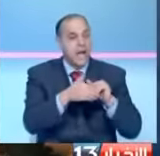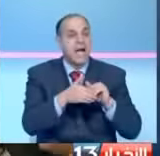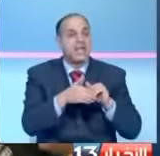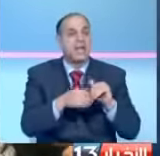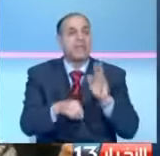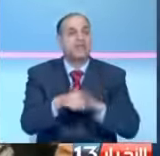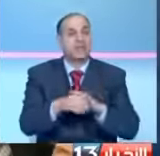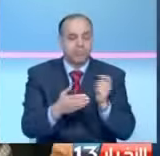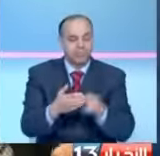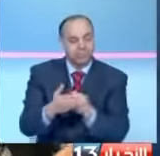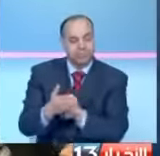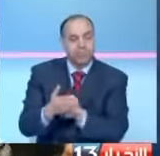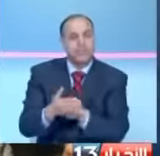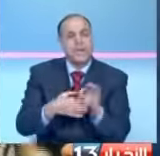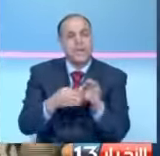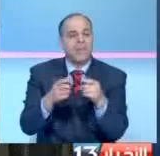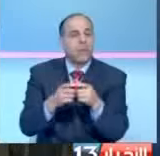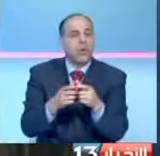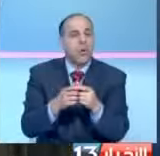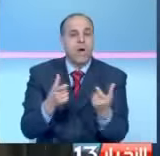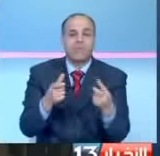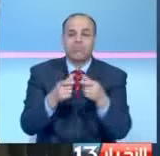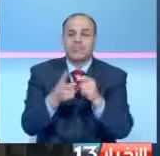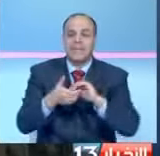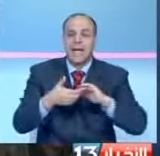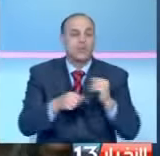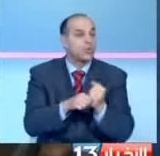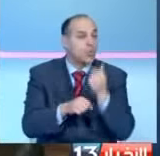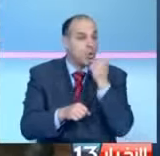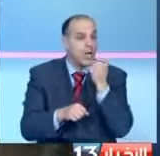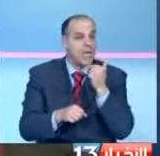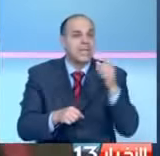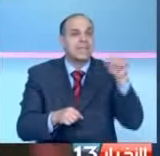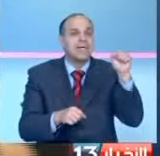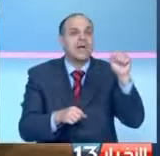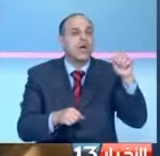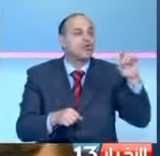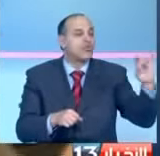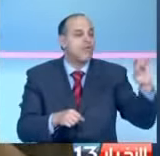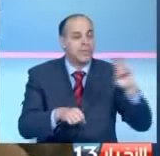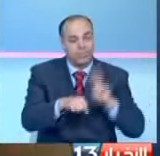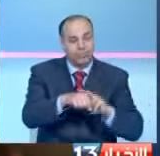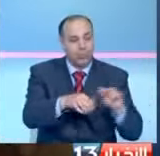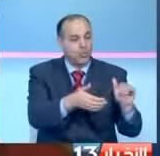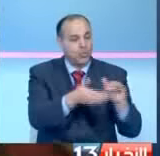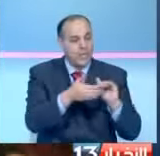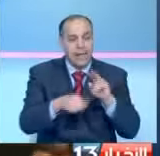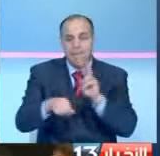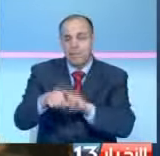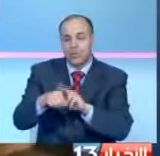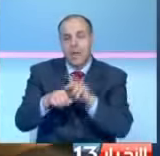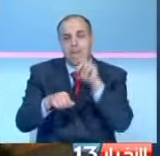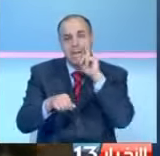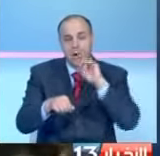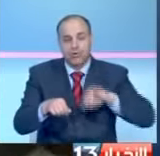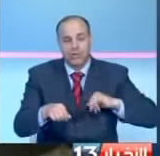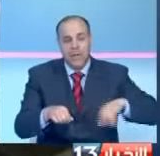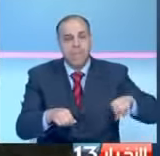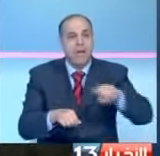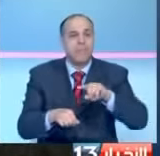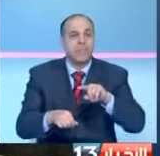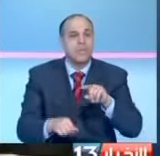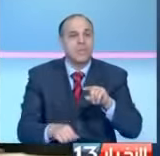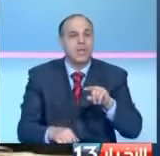عن الدواوين والمنشآت العمومية ومؤسسة الاتحاد، سمير الشفي أمين عام مساعد مسؤول عن المرأة والشباب